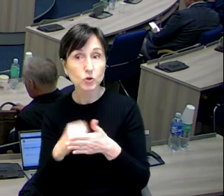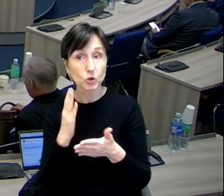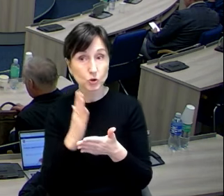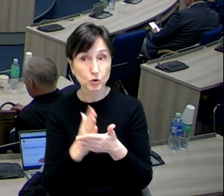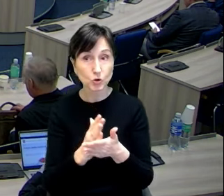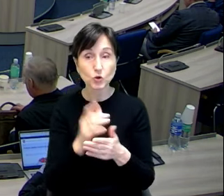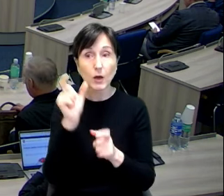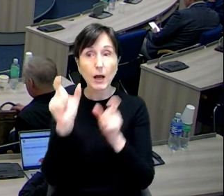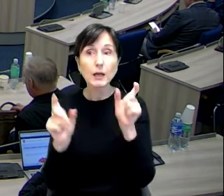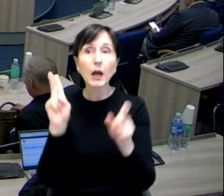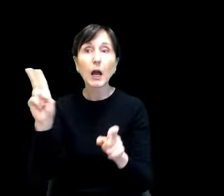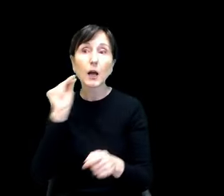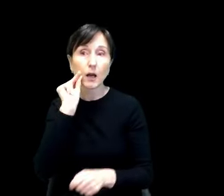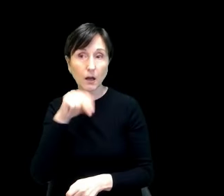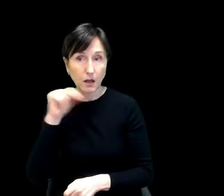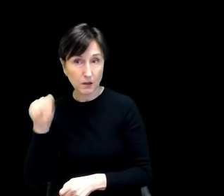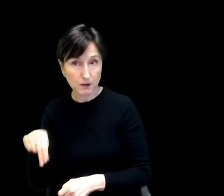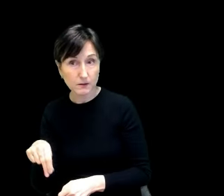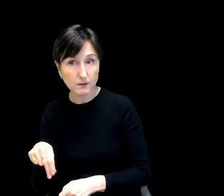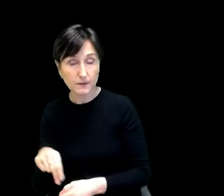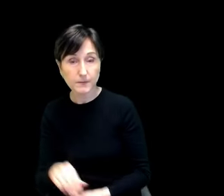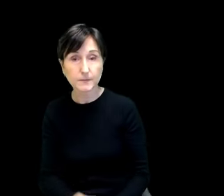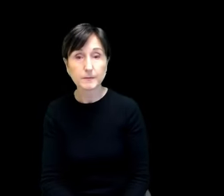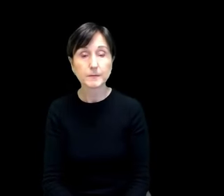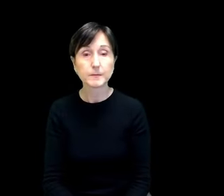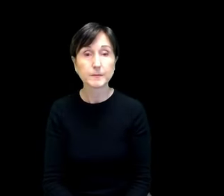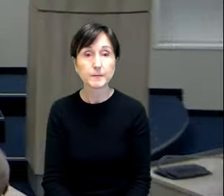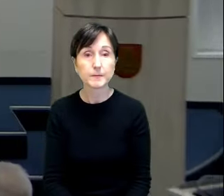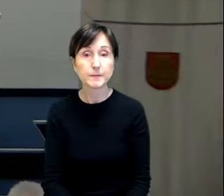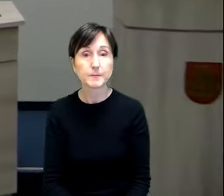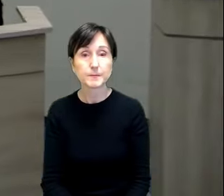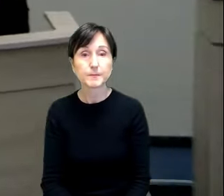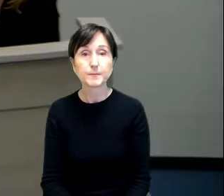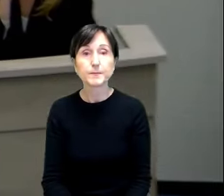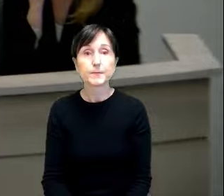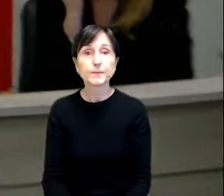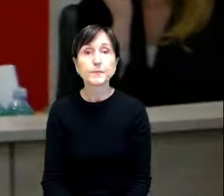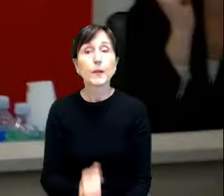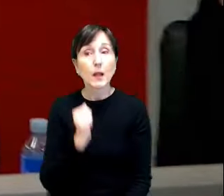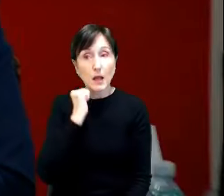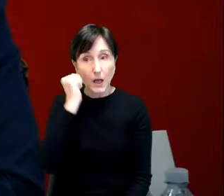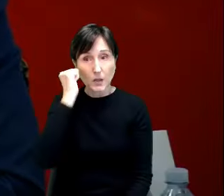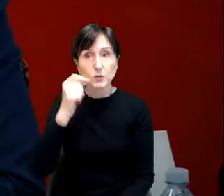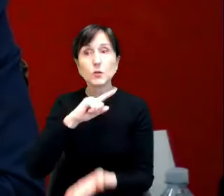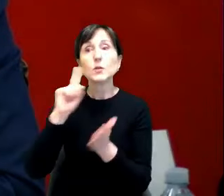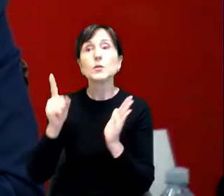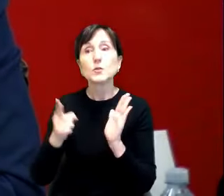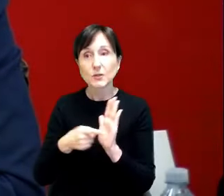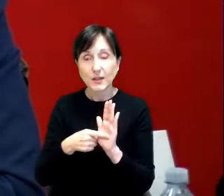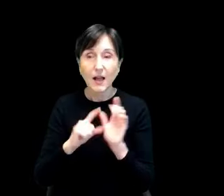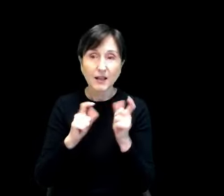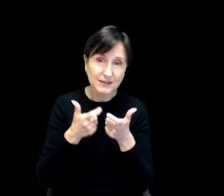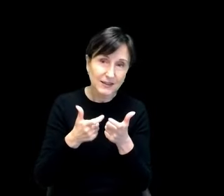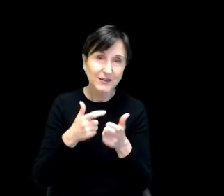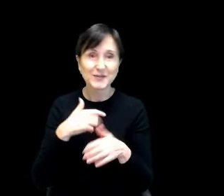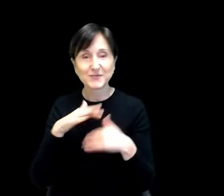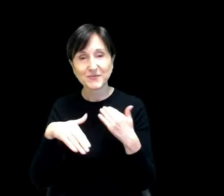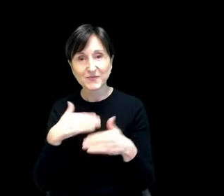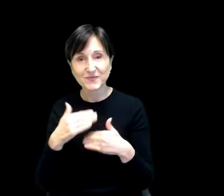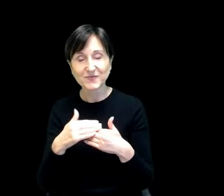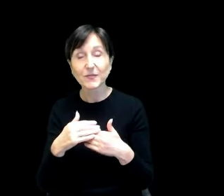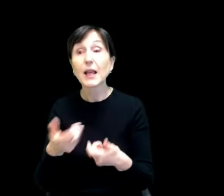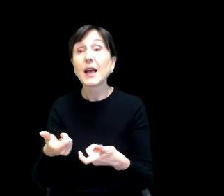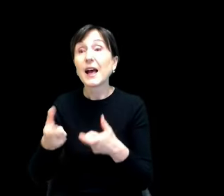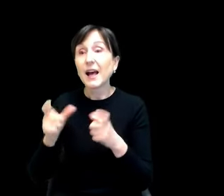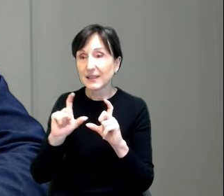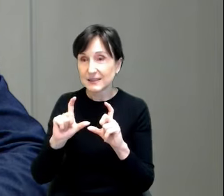tokią veiklą laba diena ačiū už atsakymą už klausimą atsakymas